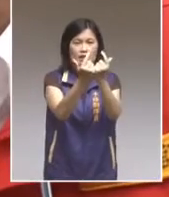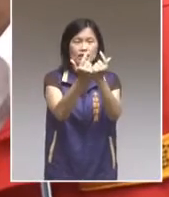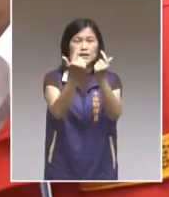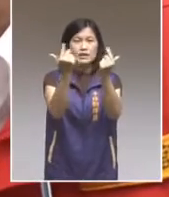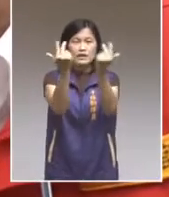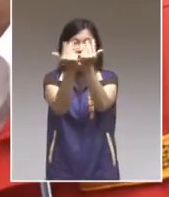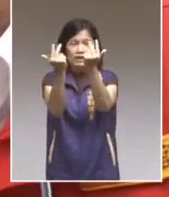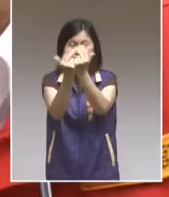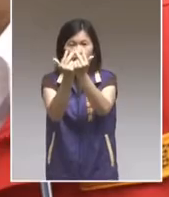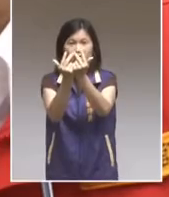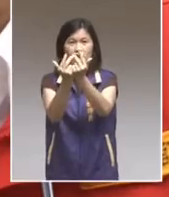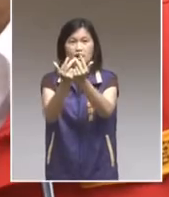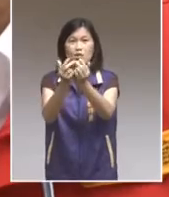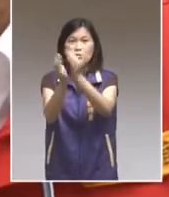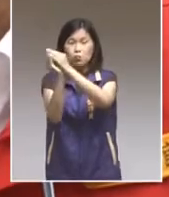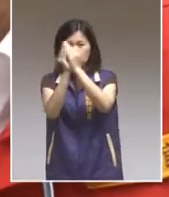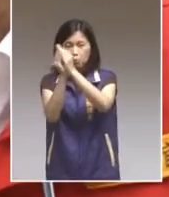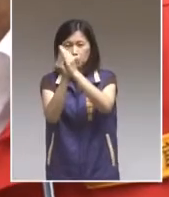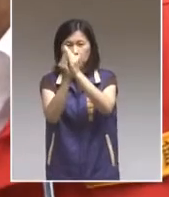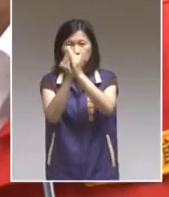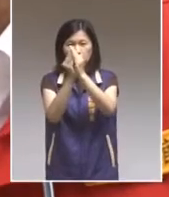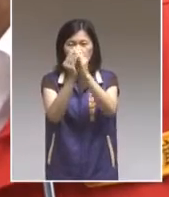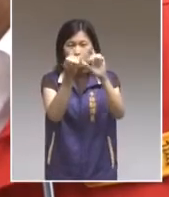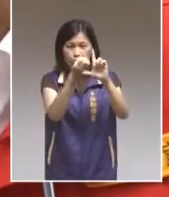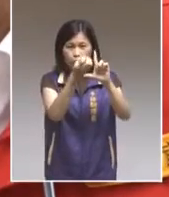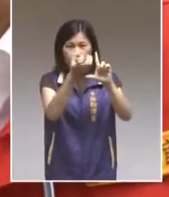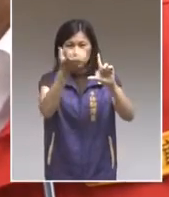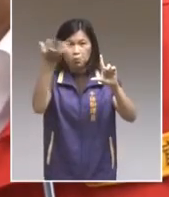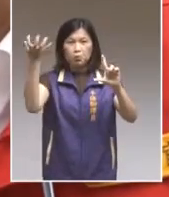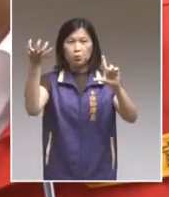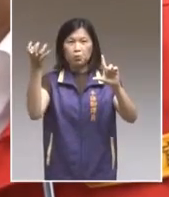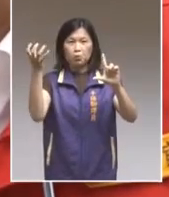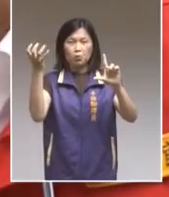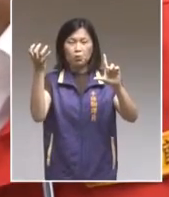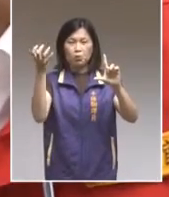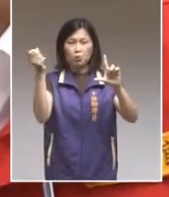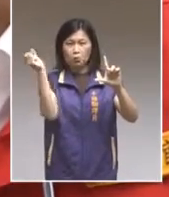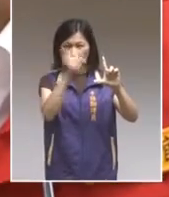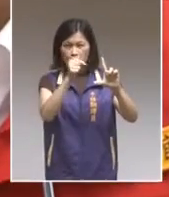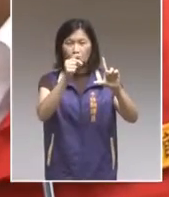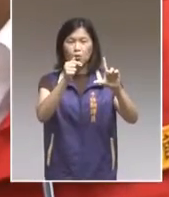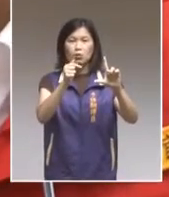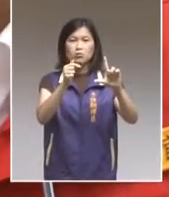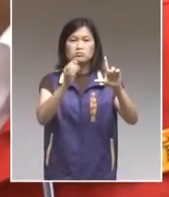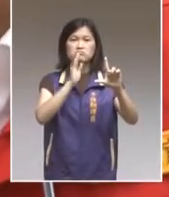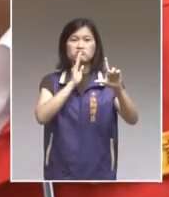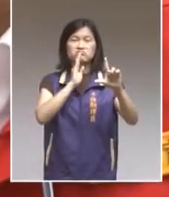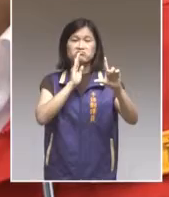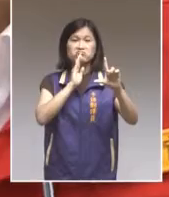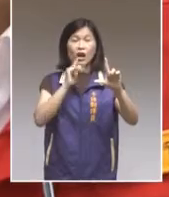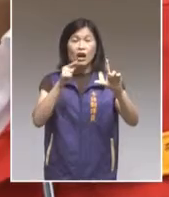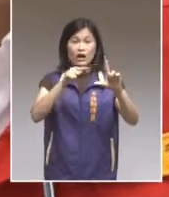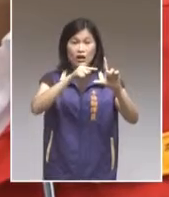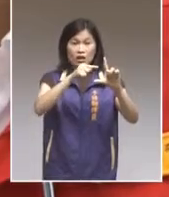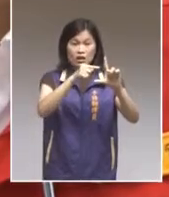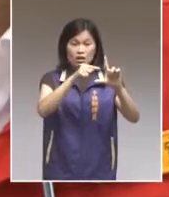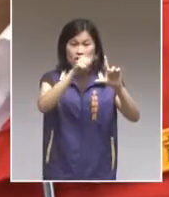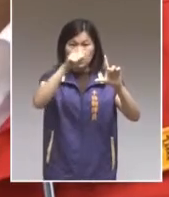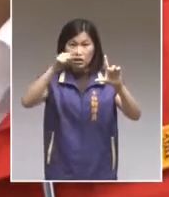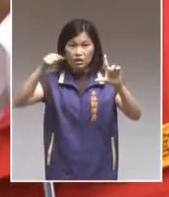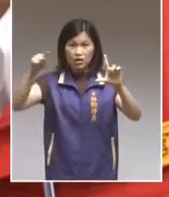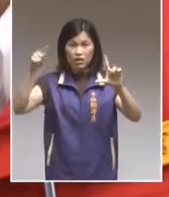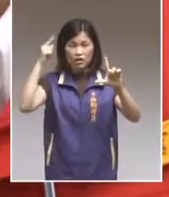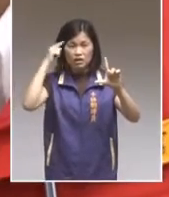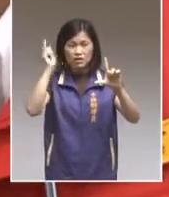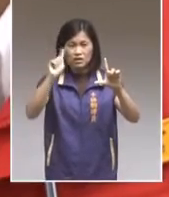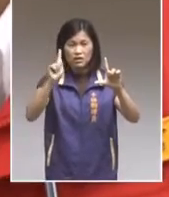曲线的上升的速度还是非常的快那这个曲线当然